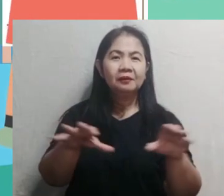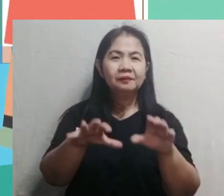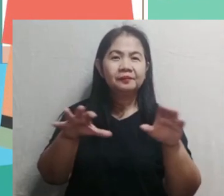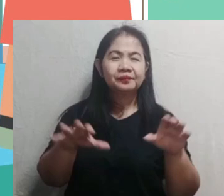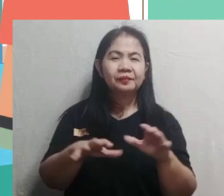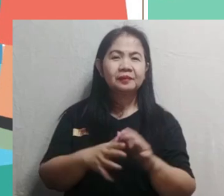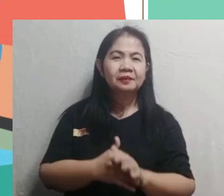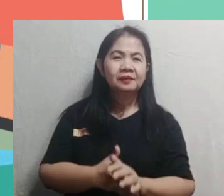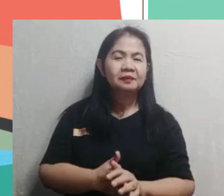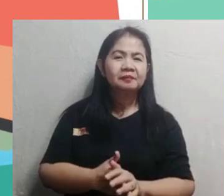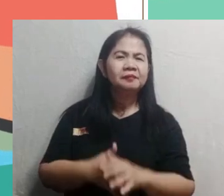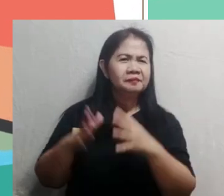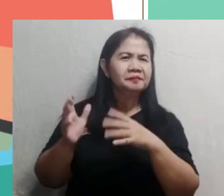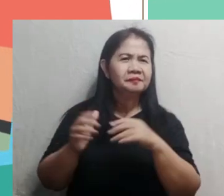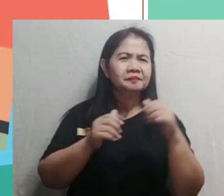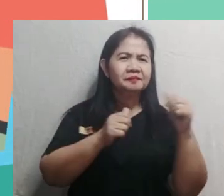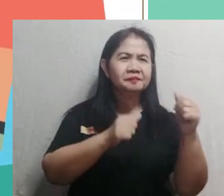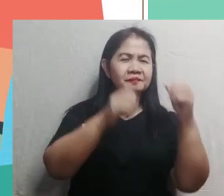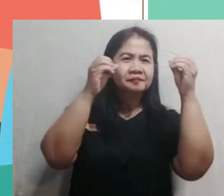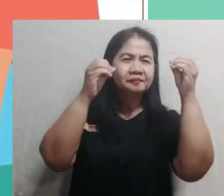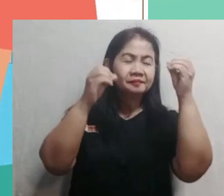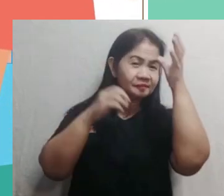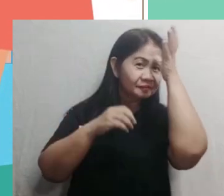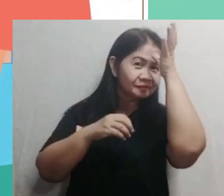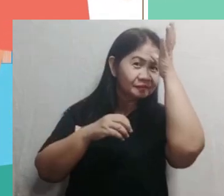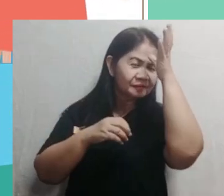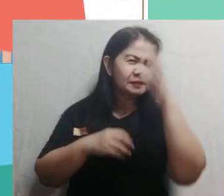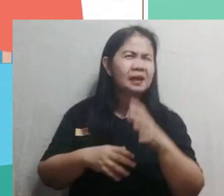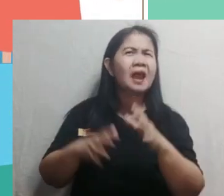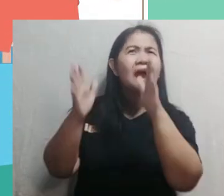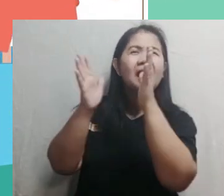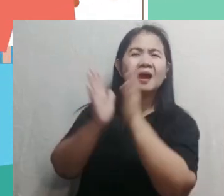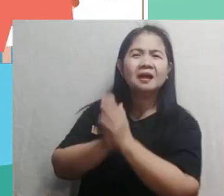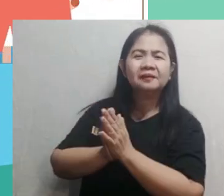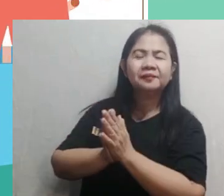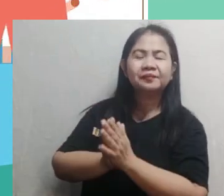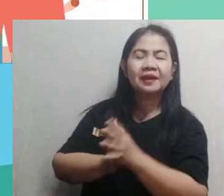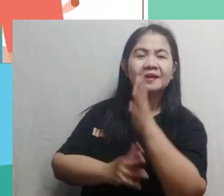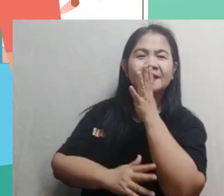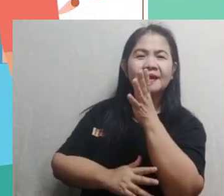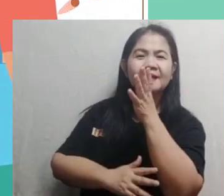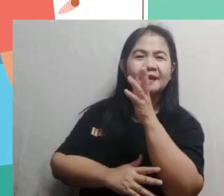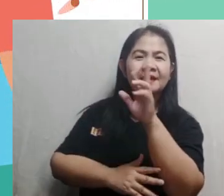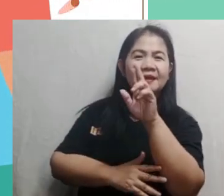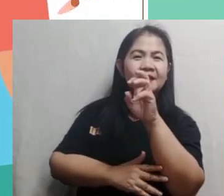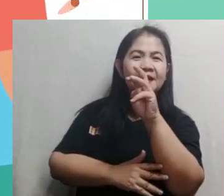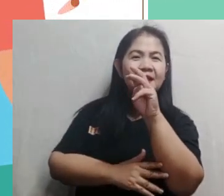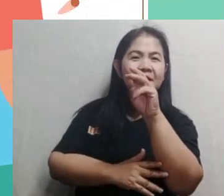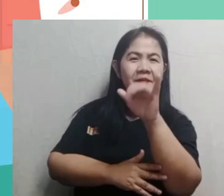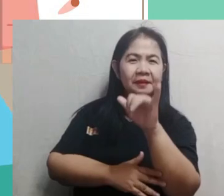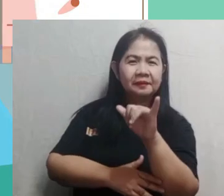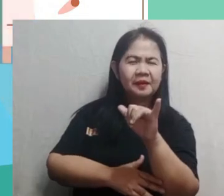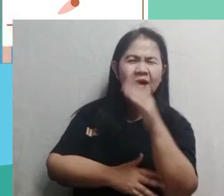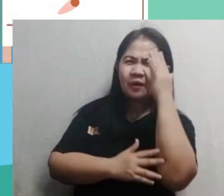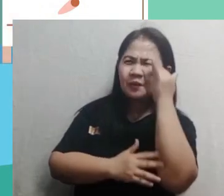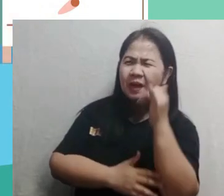Pag-alis ng kanyang tatay, tinanong niya ang kanyang nanay Remy, "Nay, bakit po kailangan magtrabaho ni tatay?"